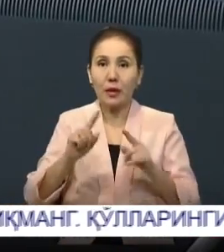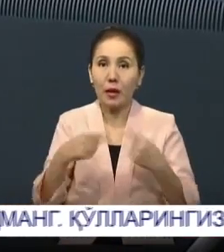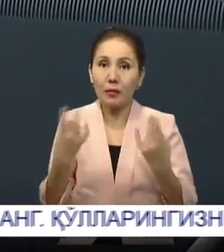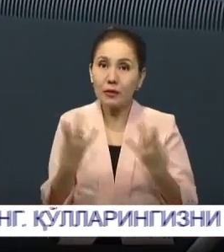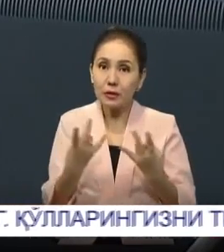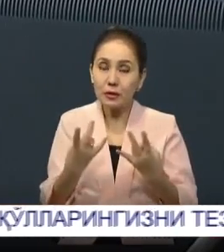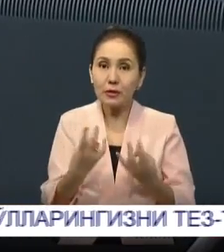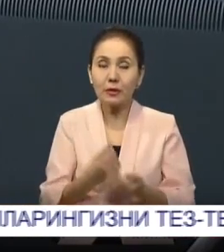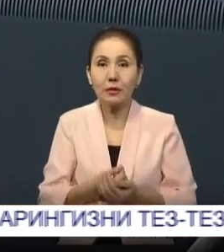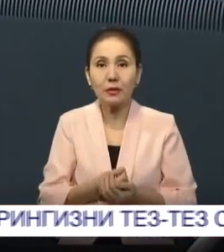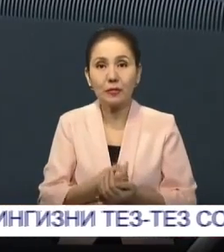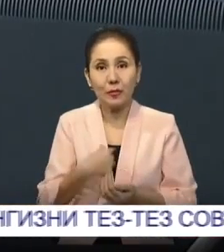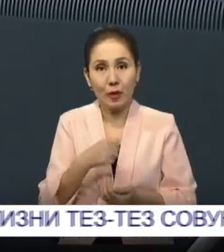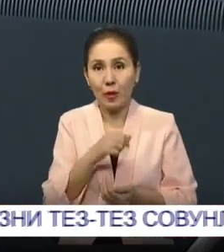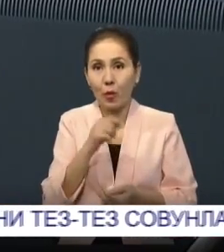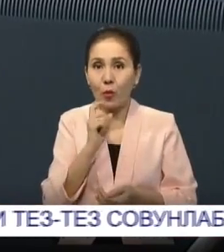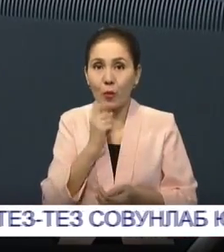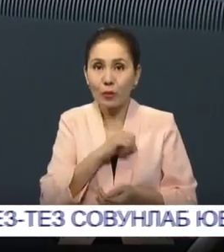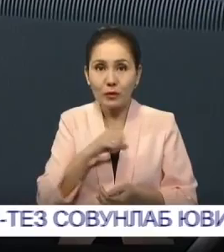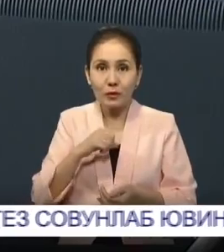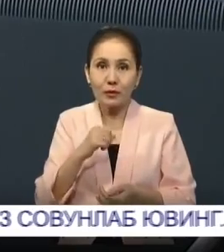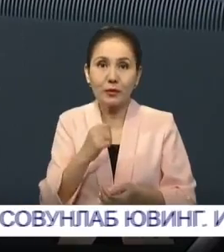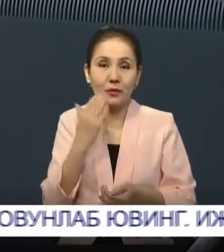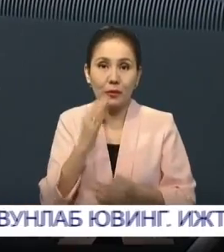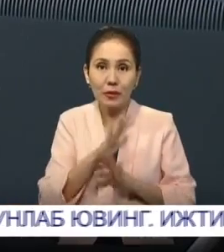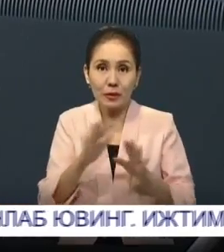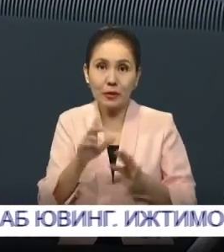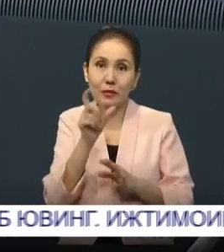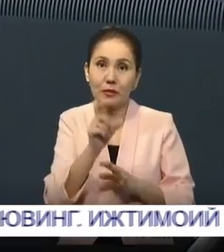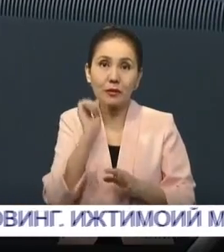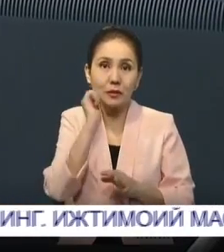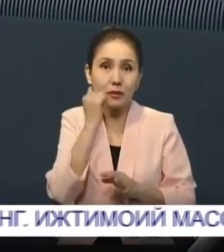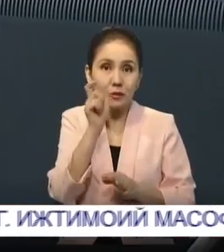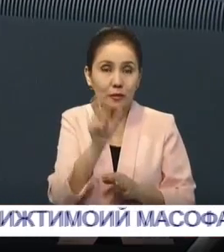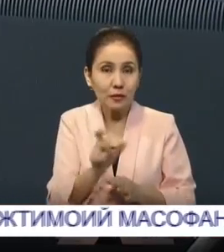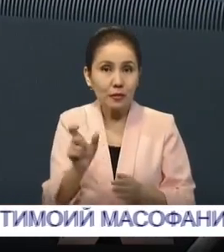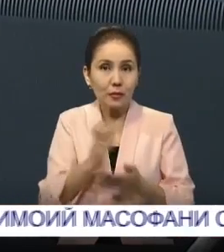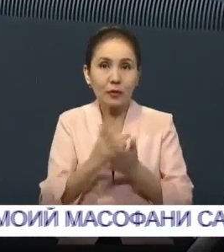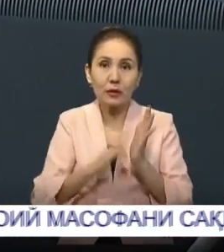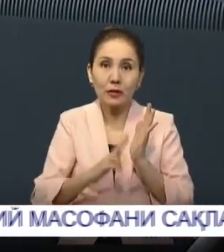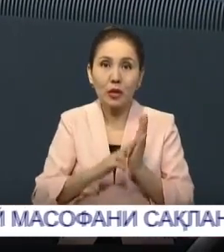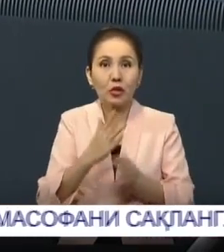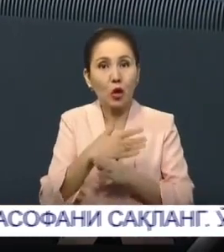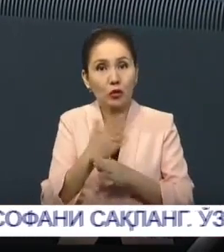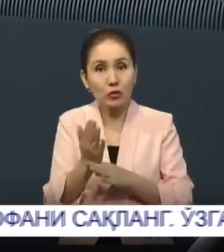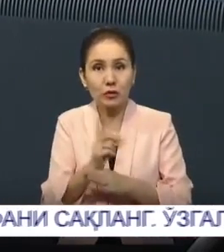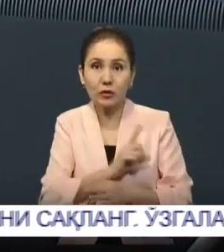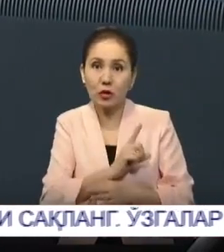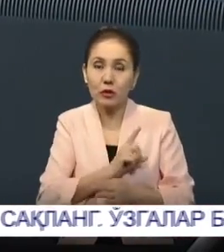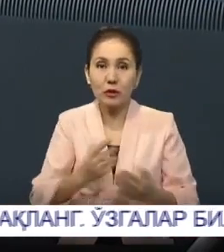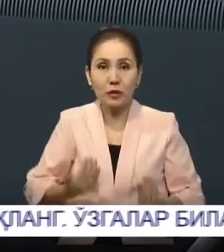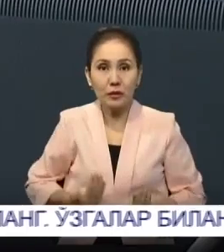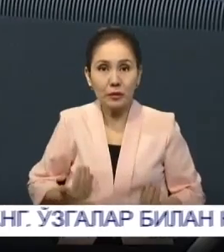ekan. O'zim asakan, chunki ijtimoiy yordamga muhtoj qariyalarimiz bor ekan, 80 dan oshgan, yolg'iz